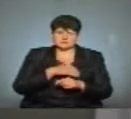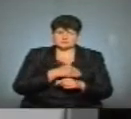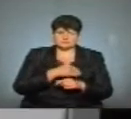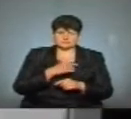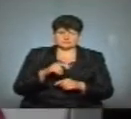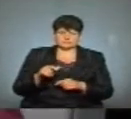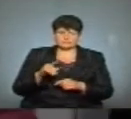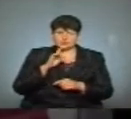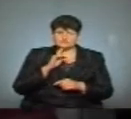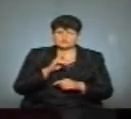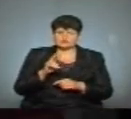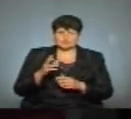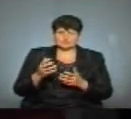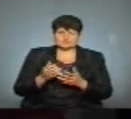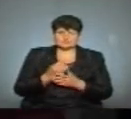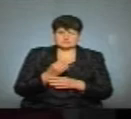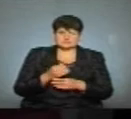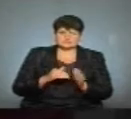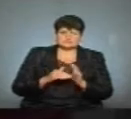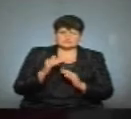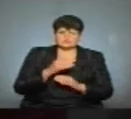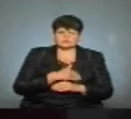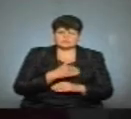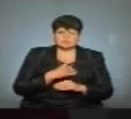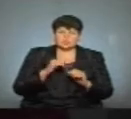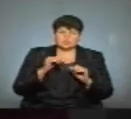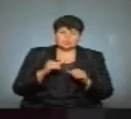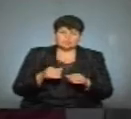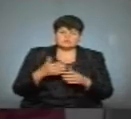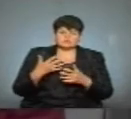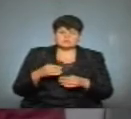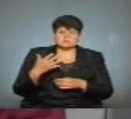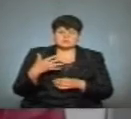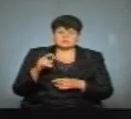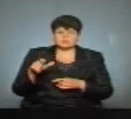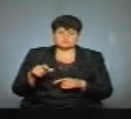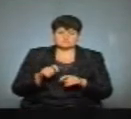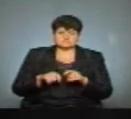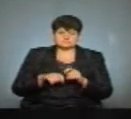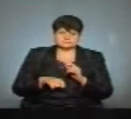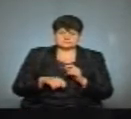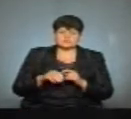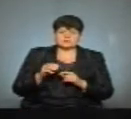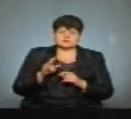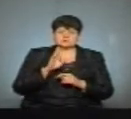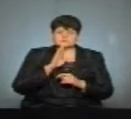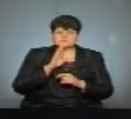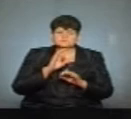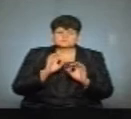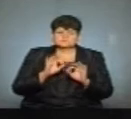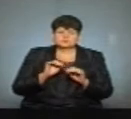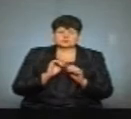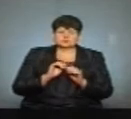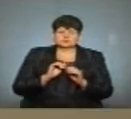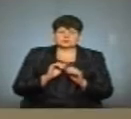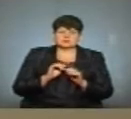пасажирам. Поки що ні в кого не було ще підвищеної температури. Ну, може, де 50 чоловік вже було від ранку. Теодозія Дяченко розповіла, що